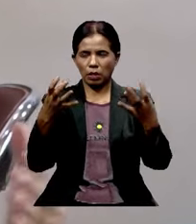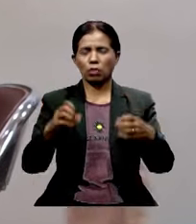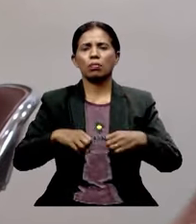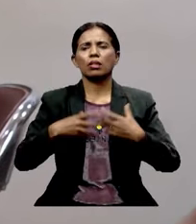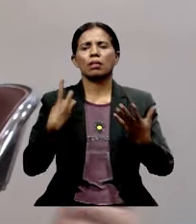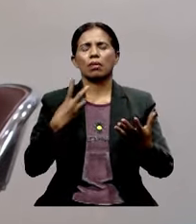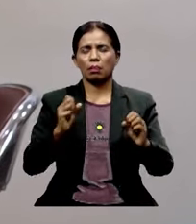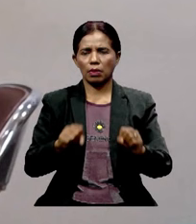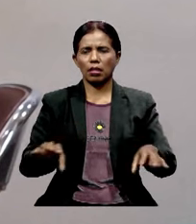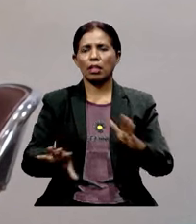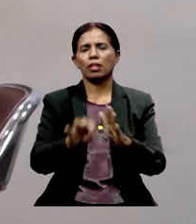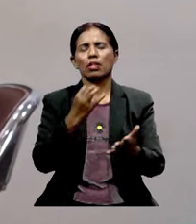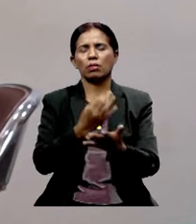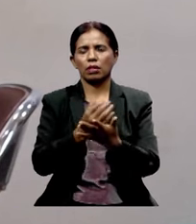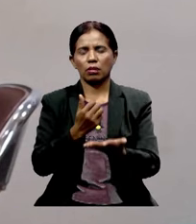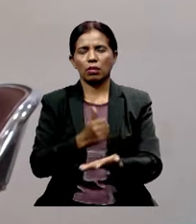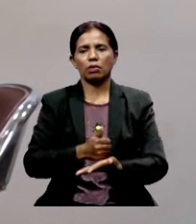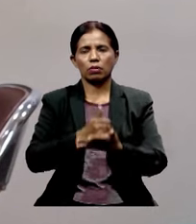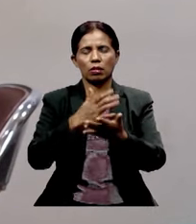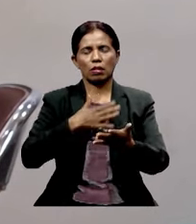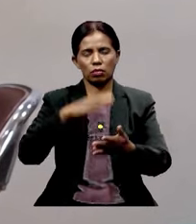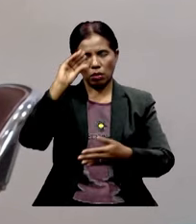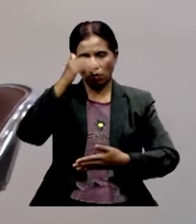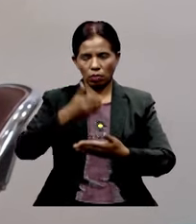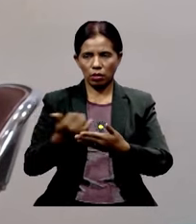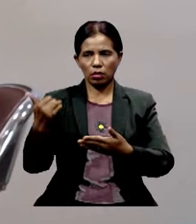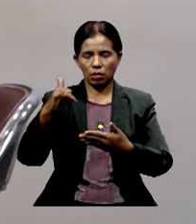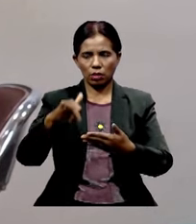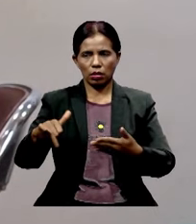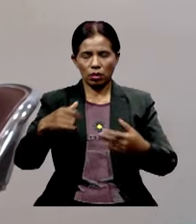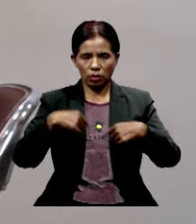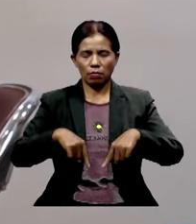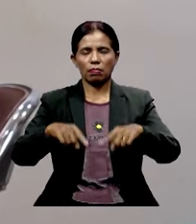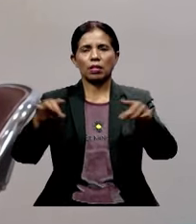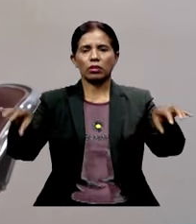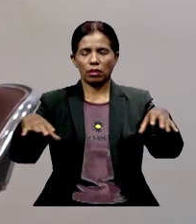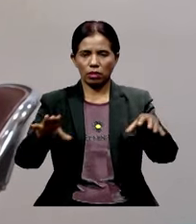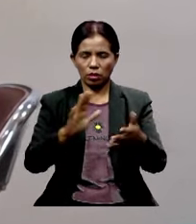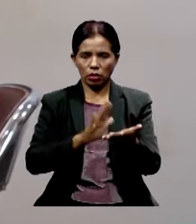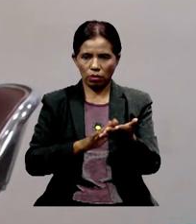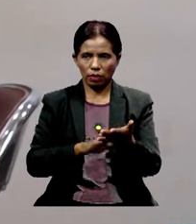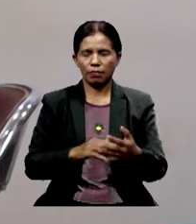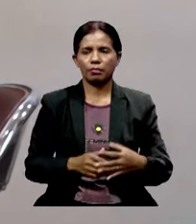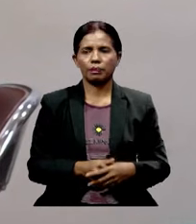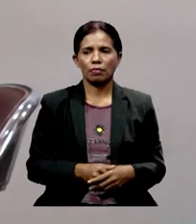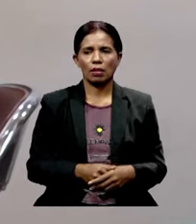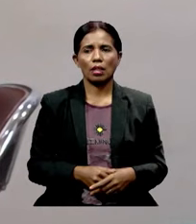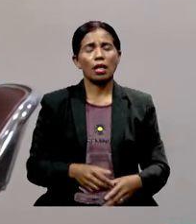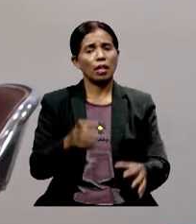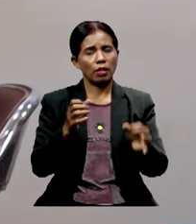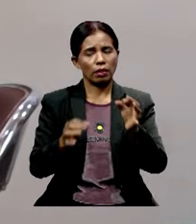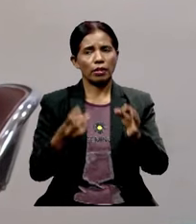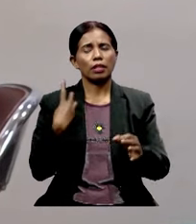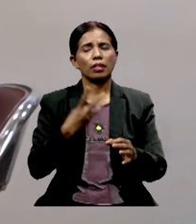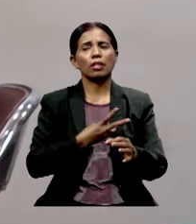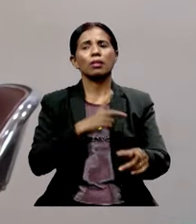hati masa atau beli hidup kan apa teh hal nuansir atau beli hal hak sesuatu ini nebe in quanto itu kau